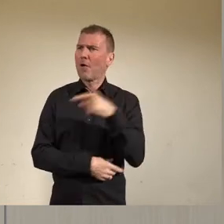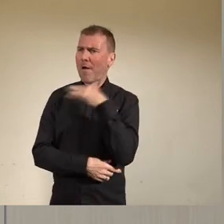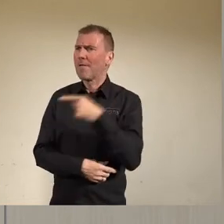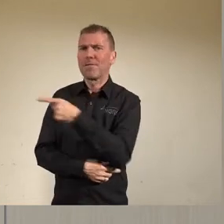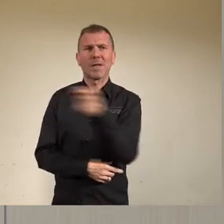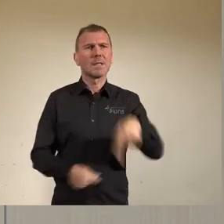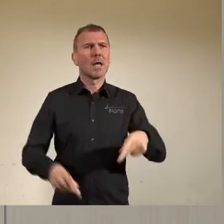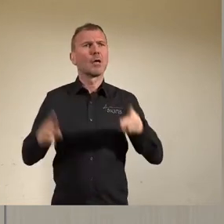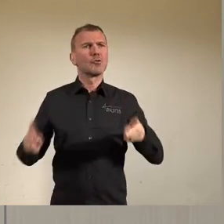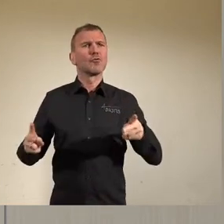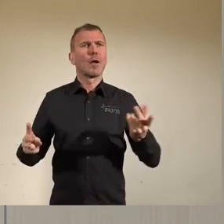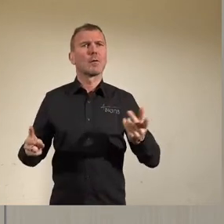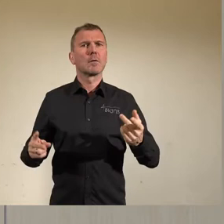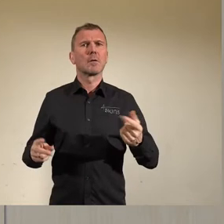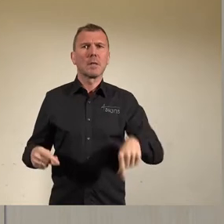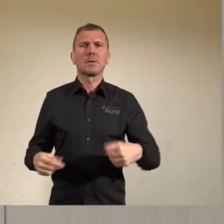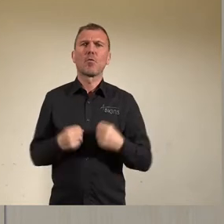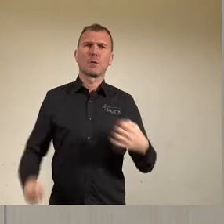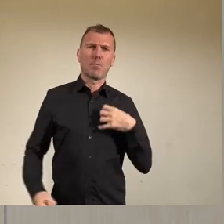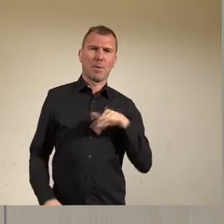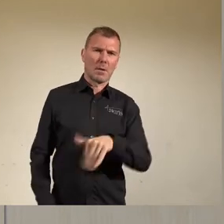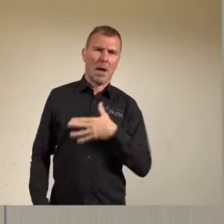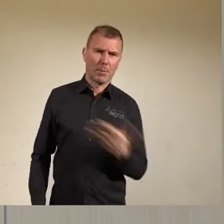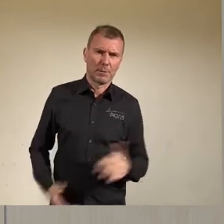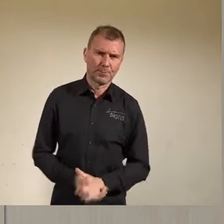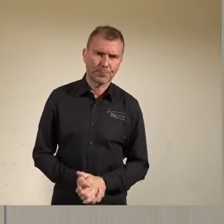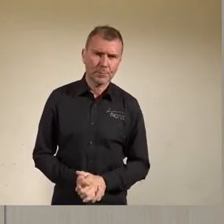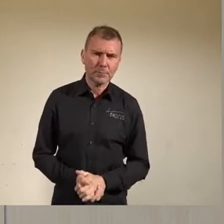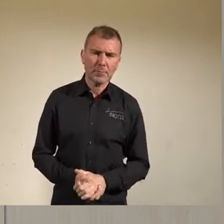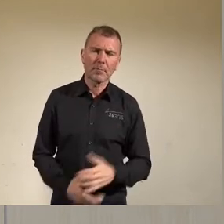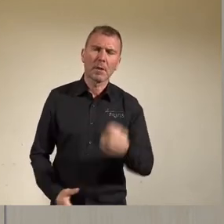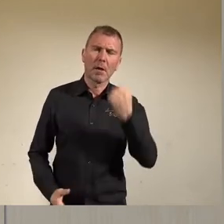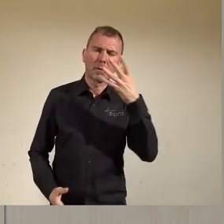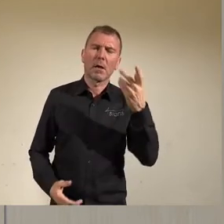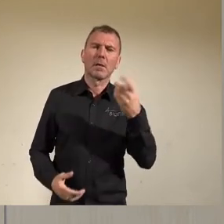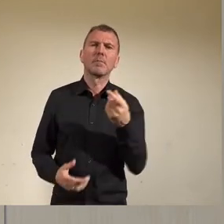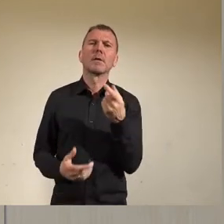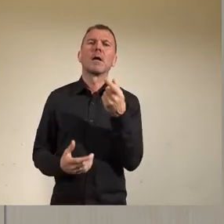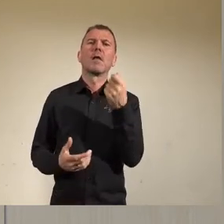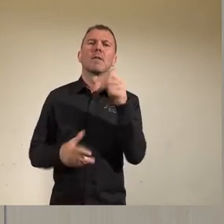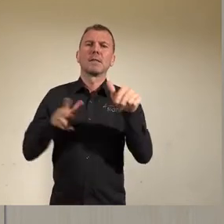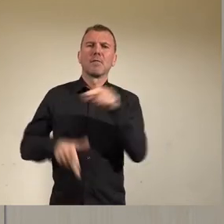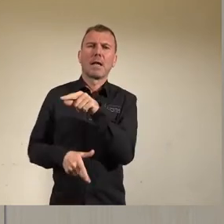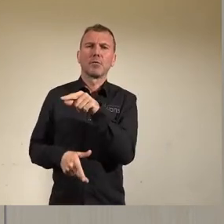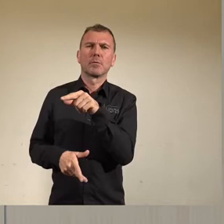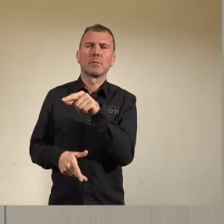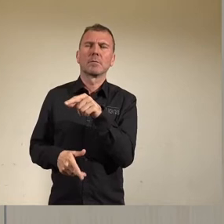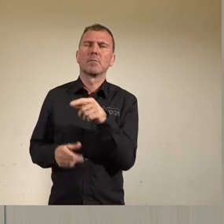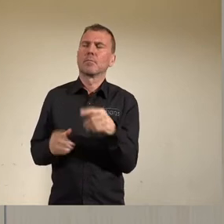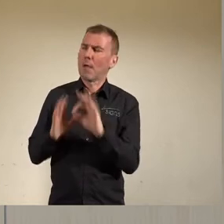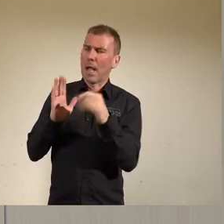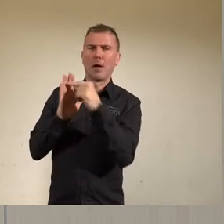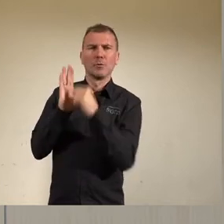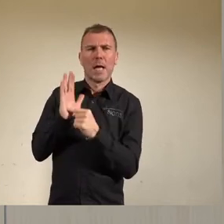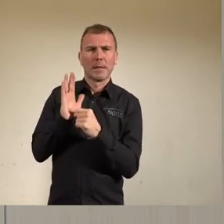Stadt stark gebeutelt werden. Wir wissen selbstverständlich, dass die Kämmerei unter den Bedingungen dieses